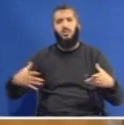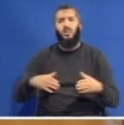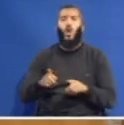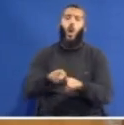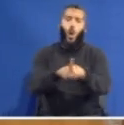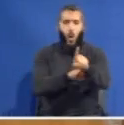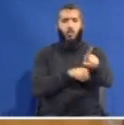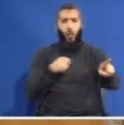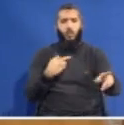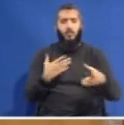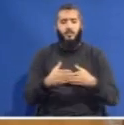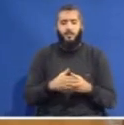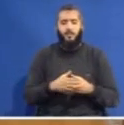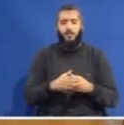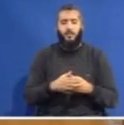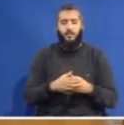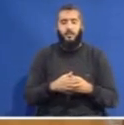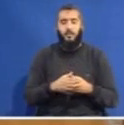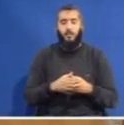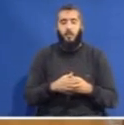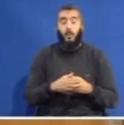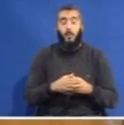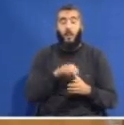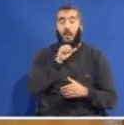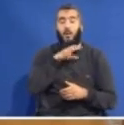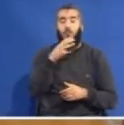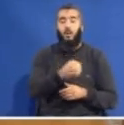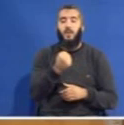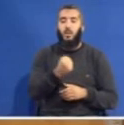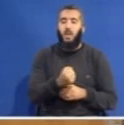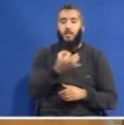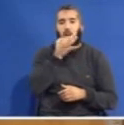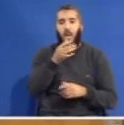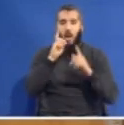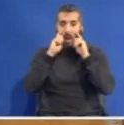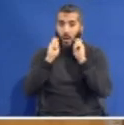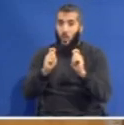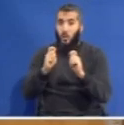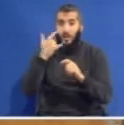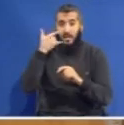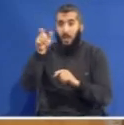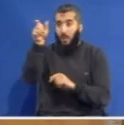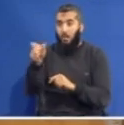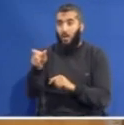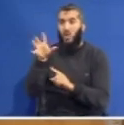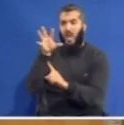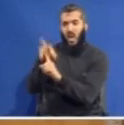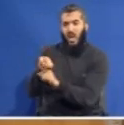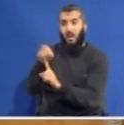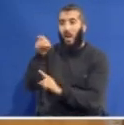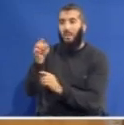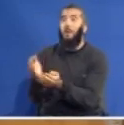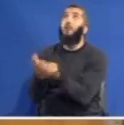يقول ليس بين إياكم ودعوة المظلوم اتقوا دعوة المظلوم فإنه ليس بينها وبين